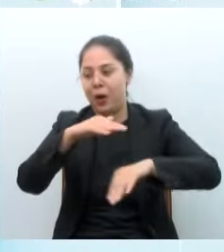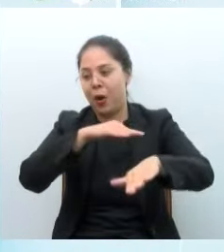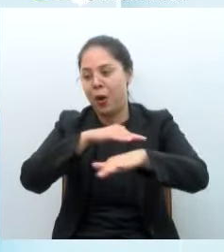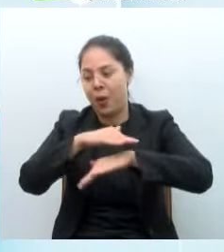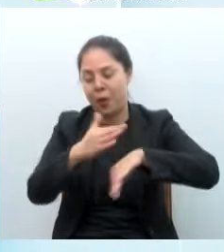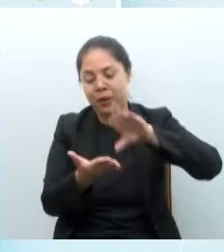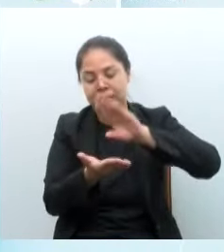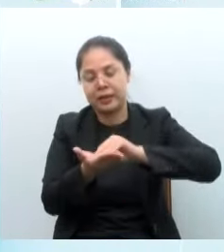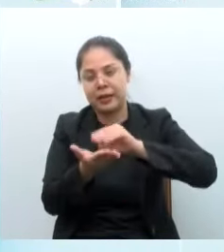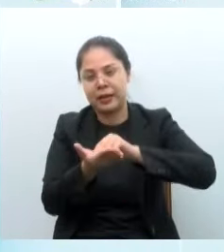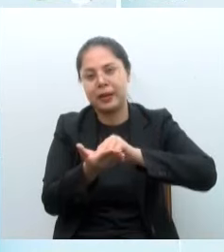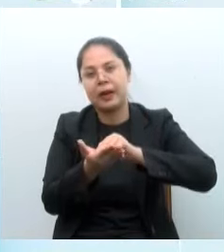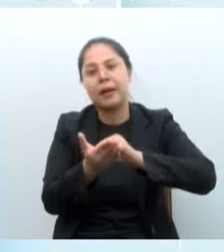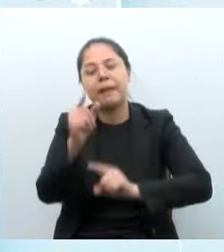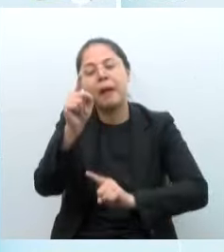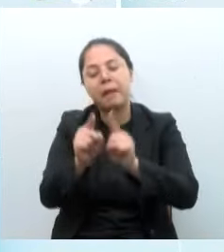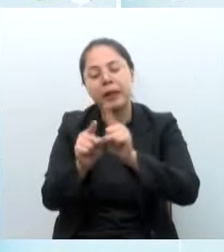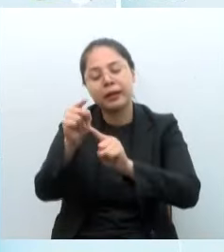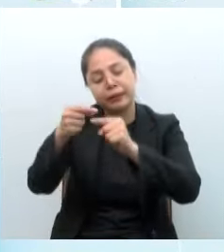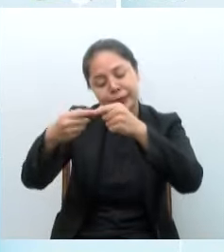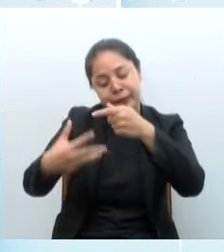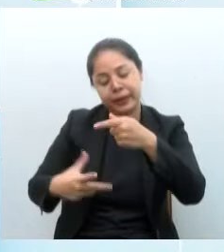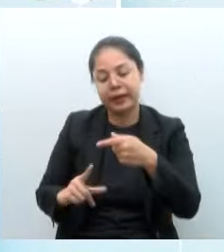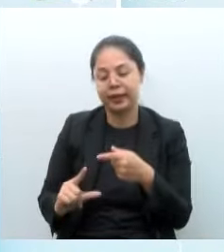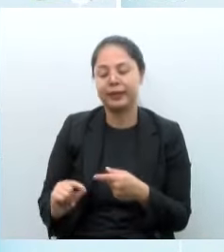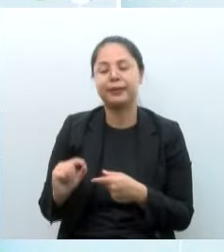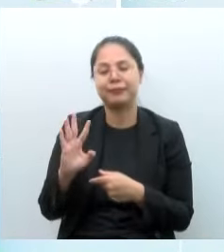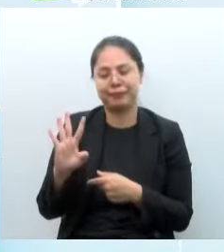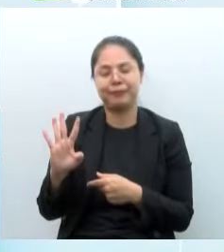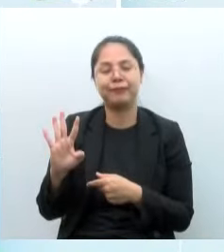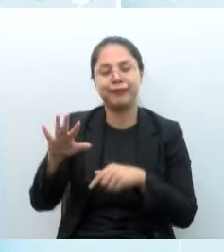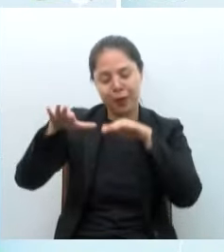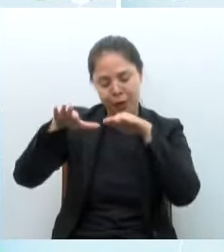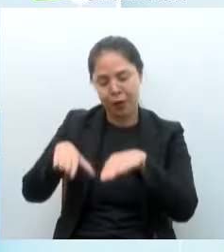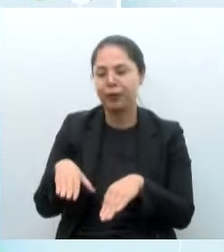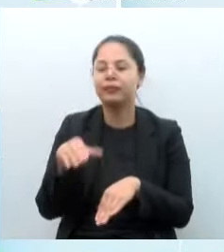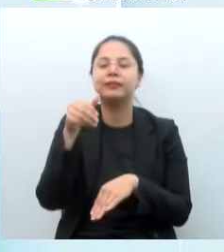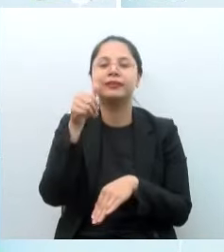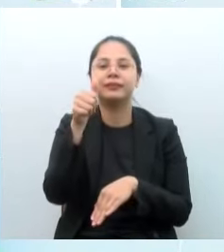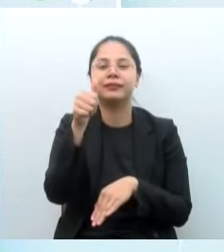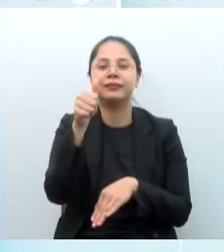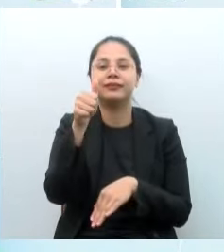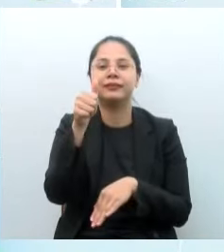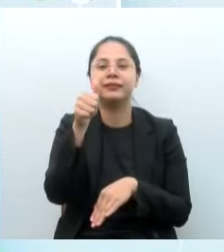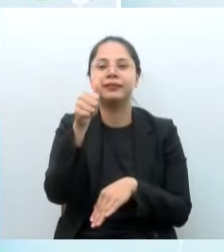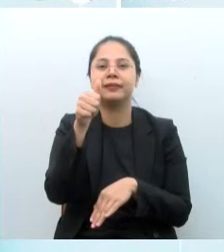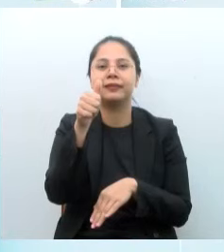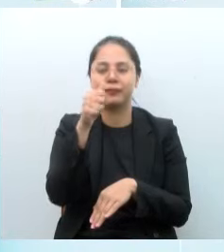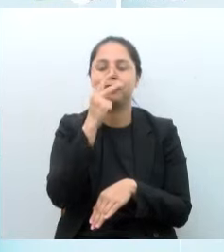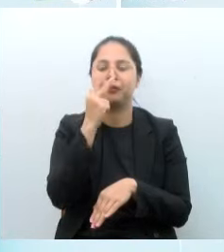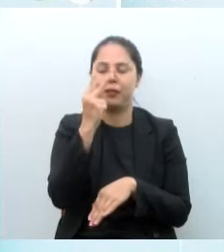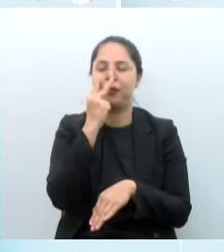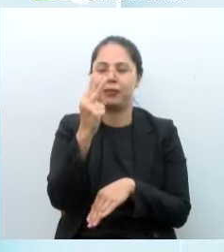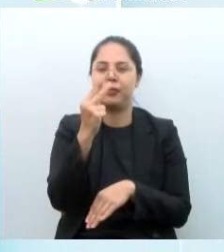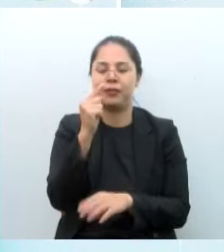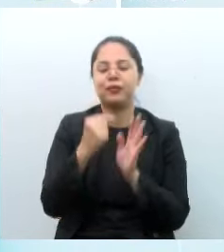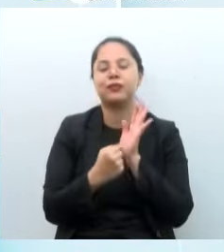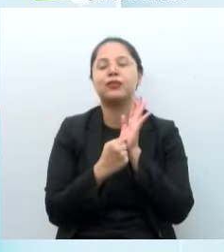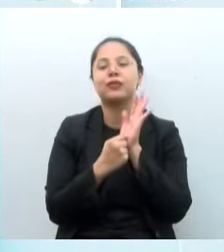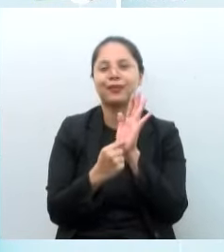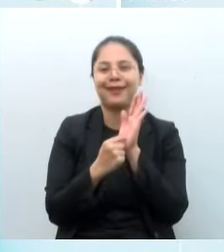งๆอ่ะ24ตัวชี้วัดแค่นั้นนะครับซึ่งลดลงได้เยอะเลยนะลดลงได้จำนวนมากนะครับอันนี้คือตัวอย่